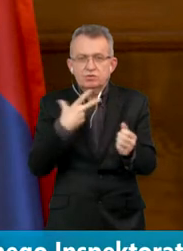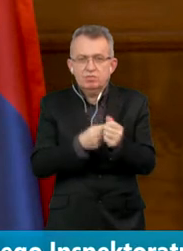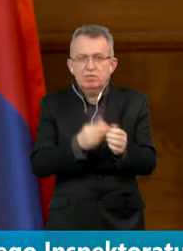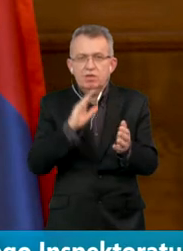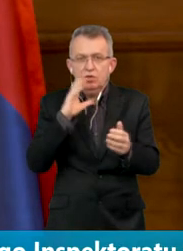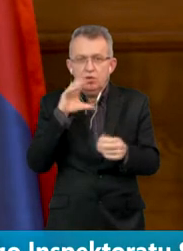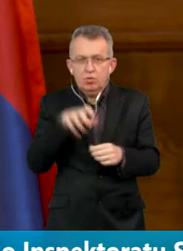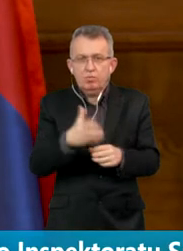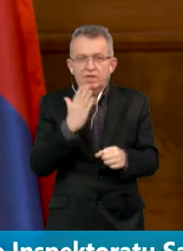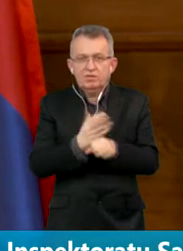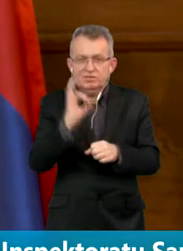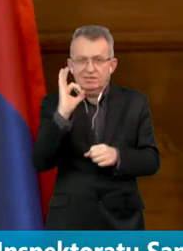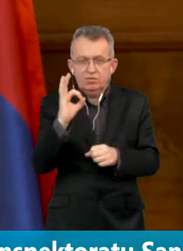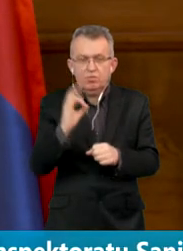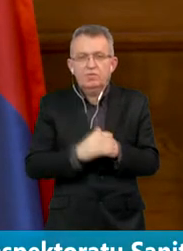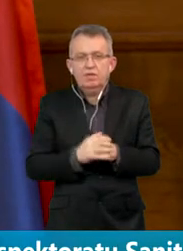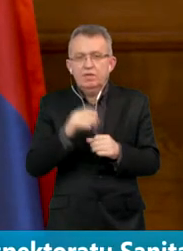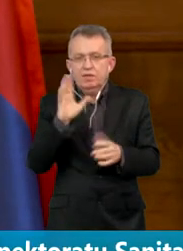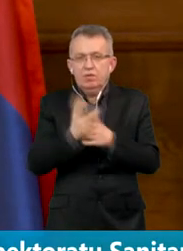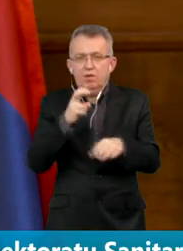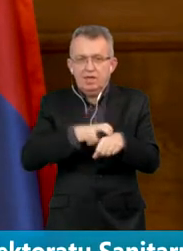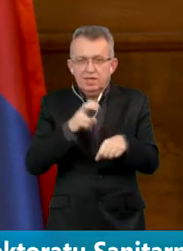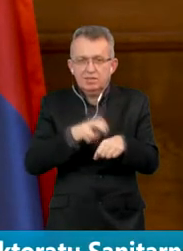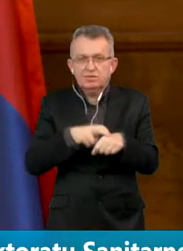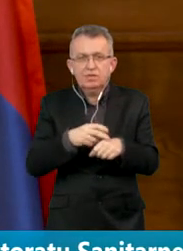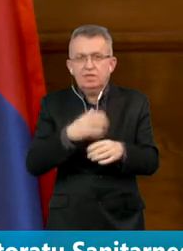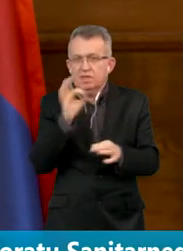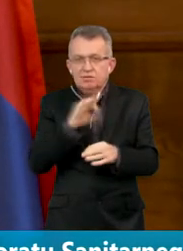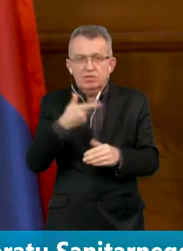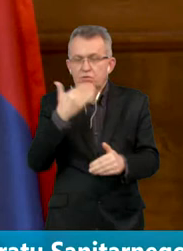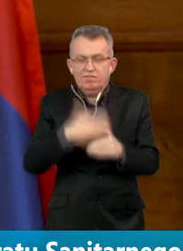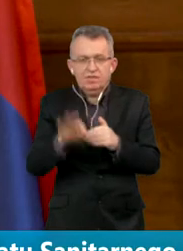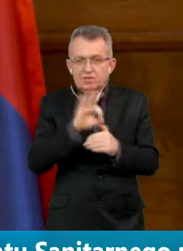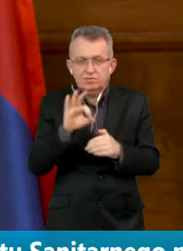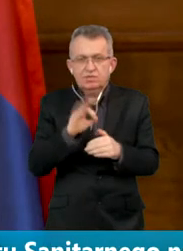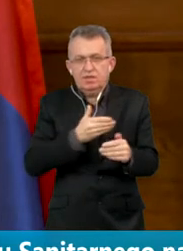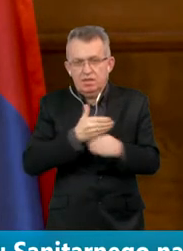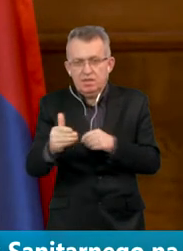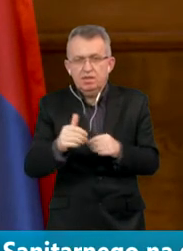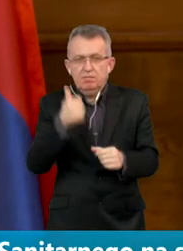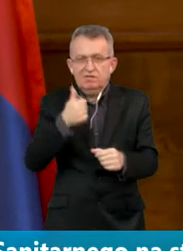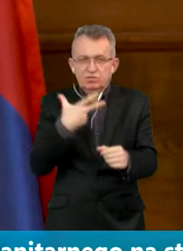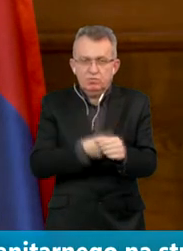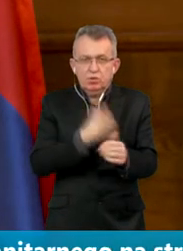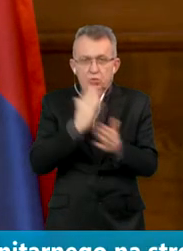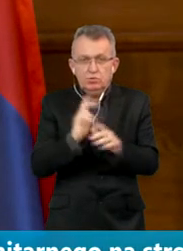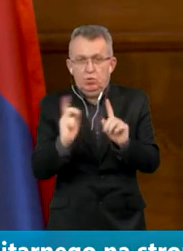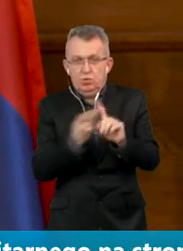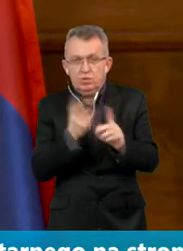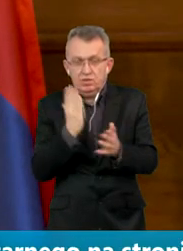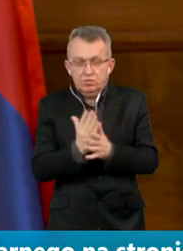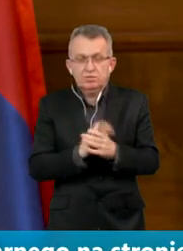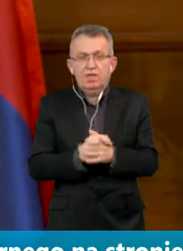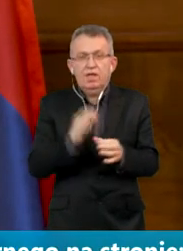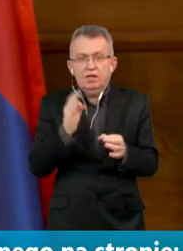grupę 0, czyli medyków. Ona jeszcze nie została wyszczepiona w 100%. Jeżeli chodzi o pierwsze szczepienie, rozpoczęły się już drugie szczepienia,